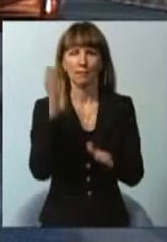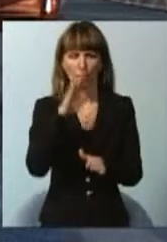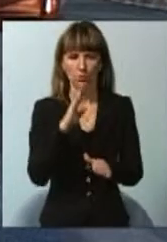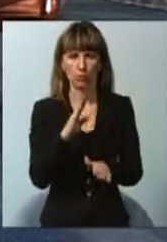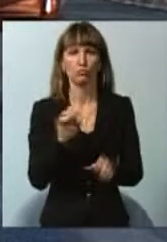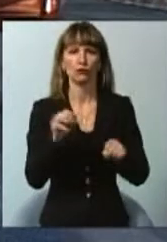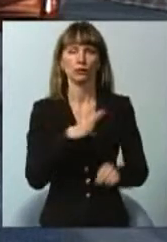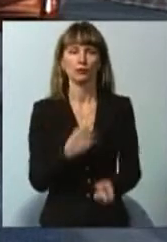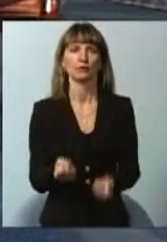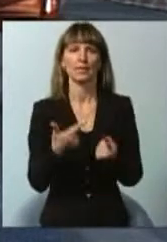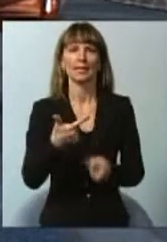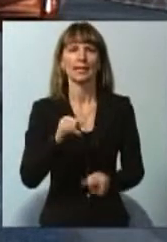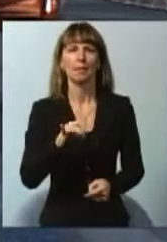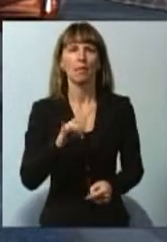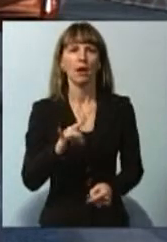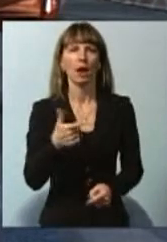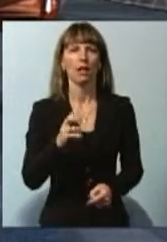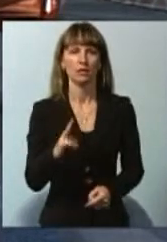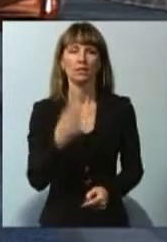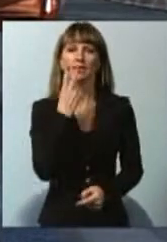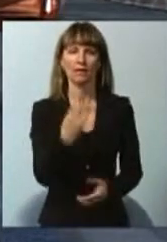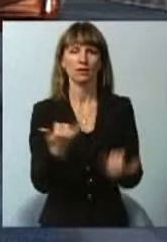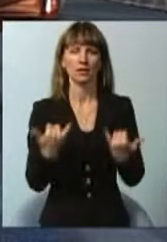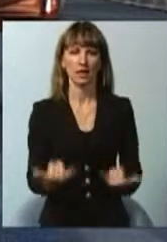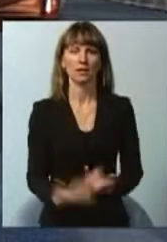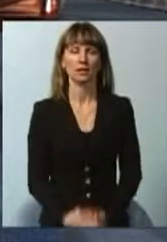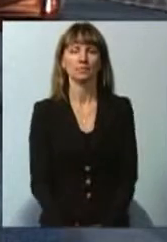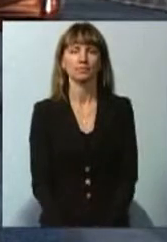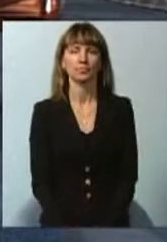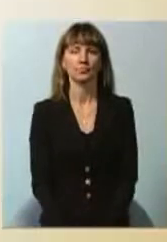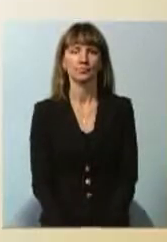гіперган. Докладніше про гіперган дивимося просто зараз.